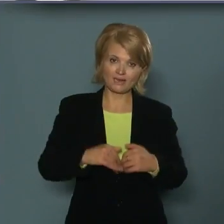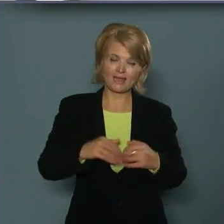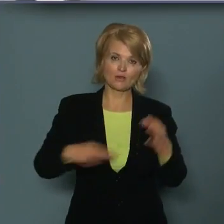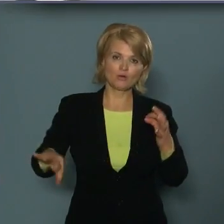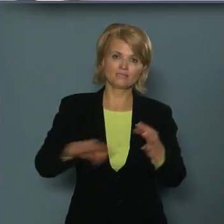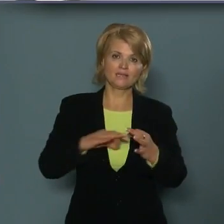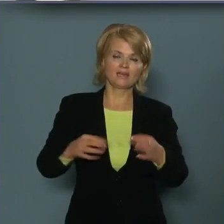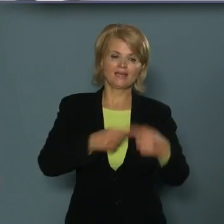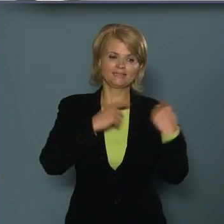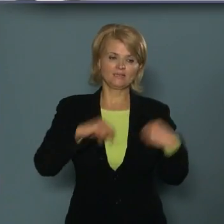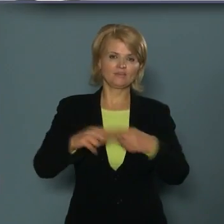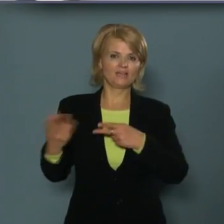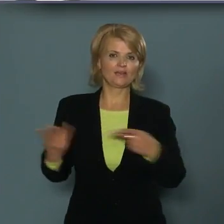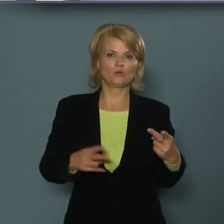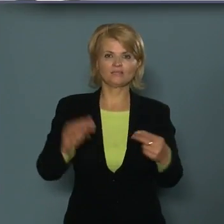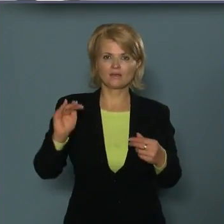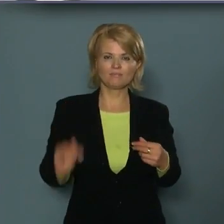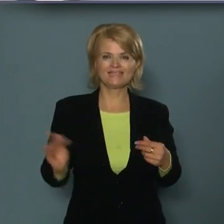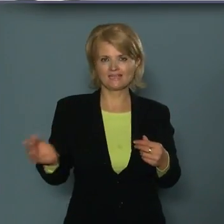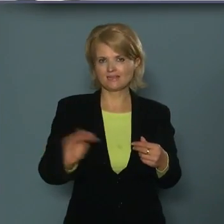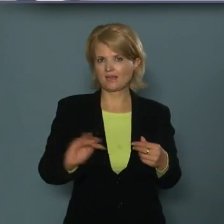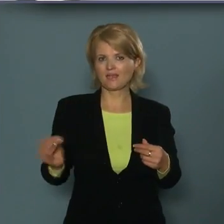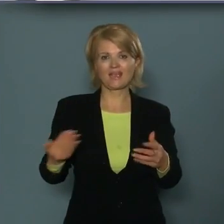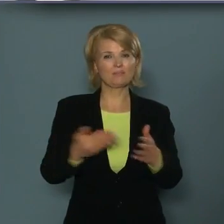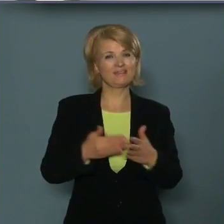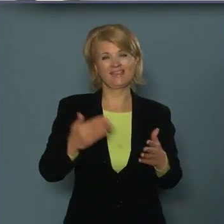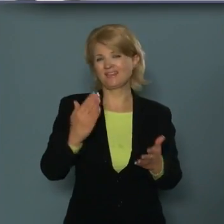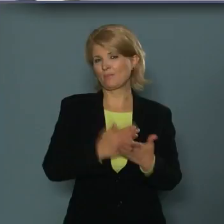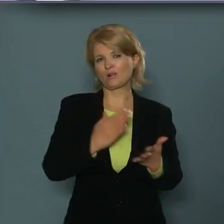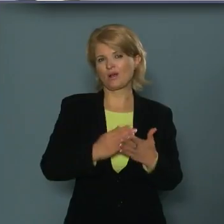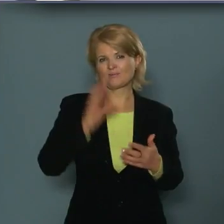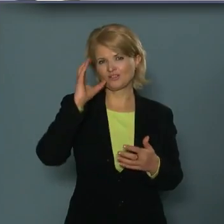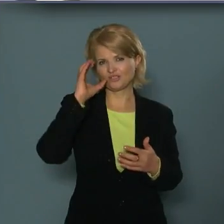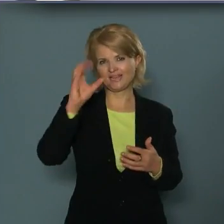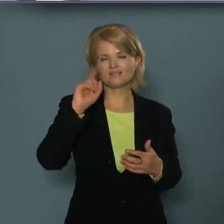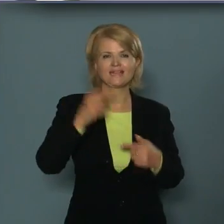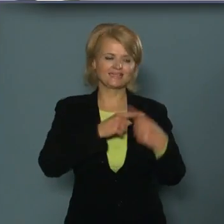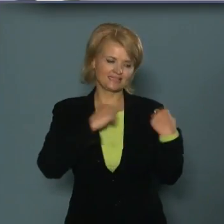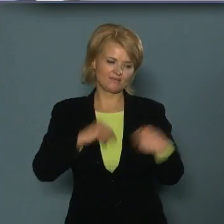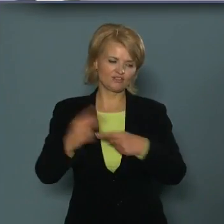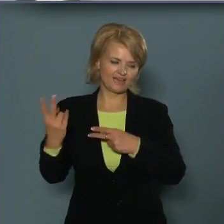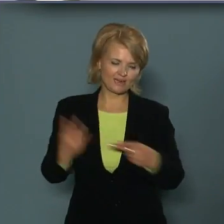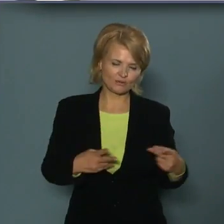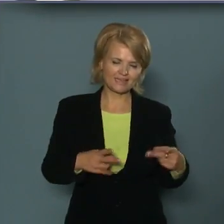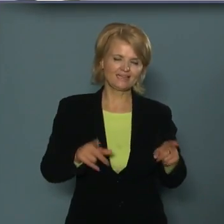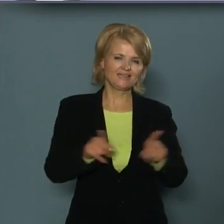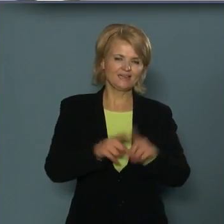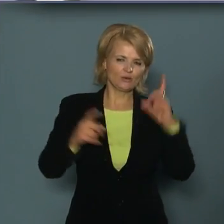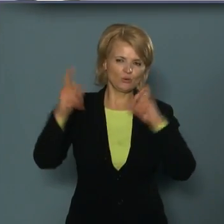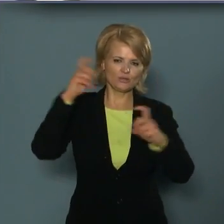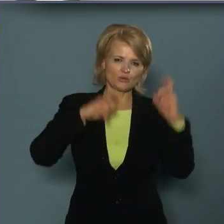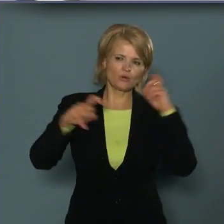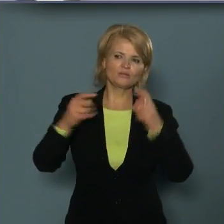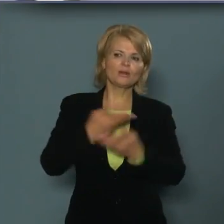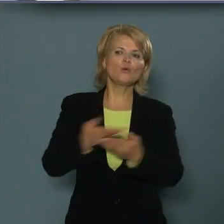és szívesen hoznak olyan pici gyerekeket is, akik még nem alkalmasak arra, hogy nézők legyenek, de szívesen elhozzák, mert én úgy gondolom, hogy ők